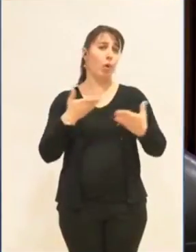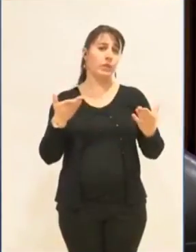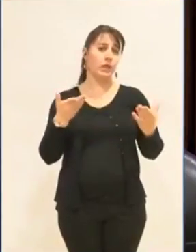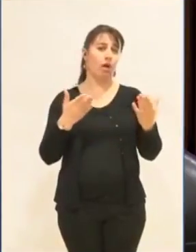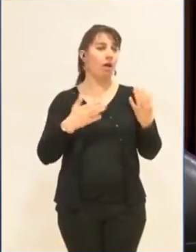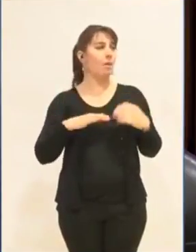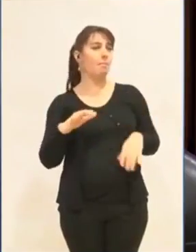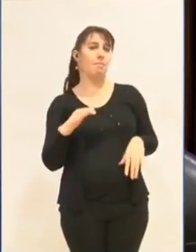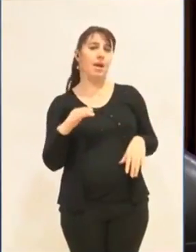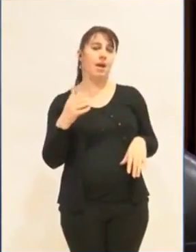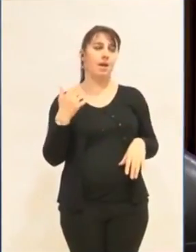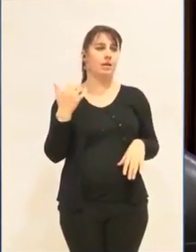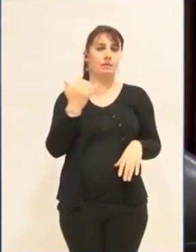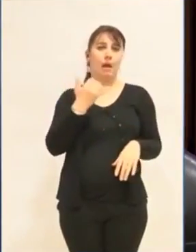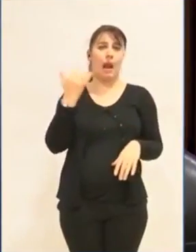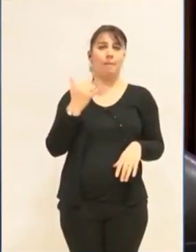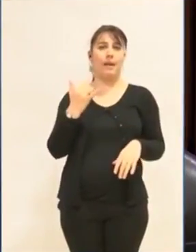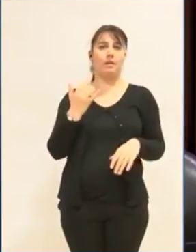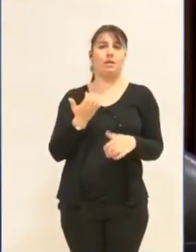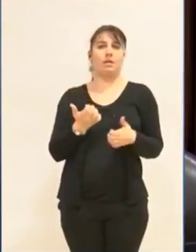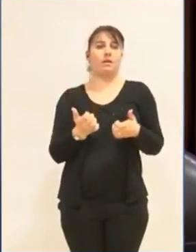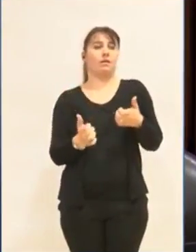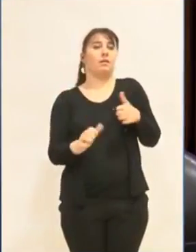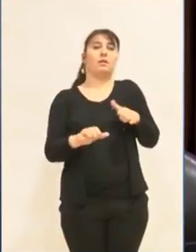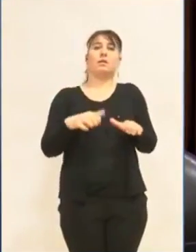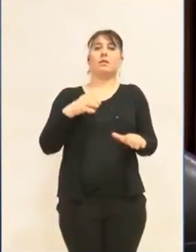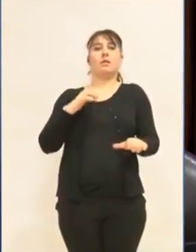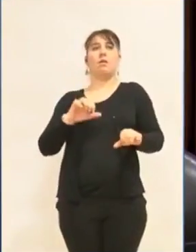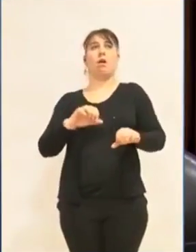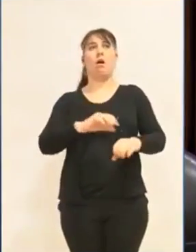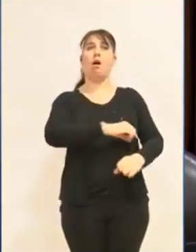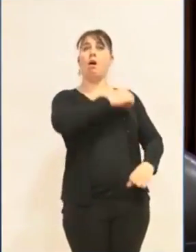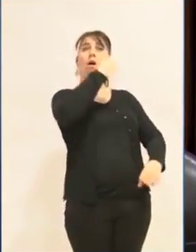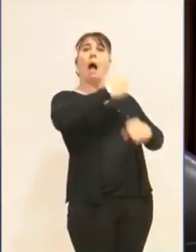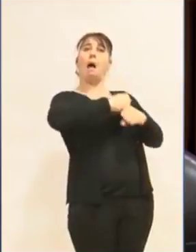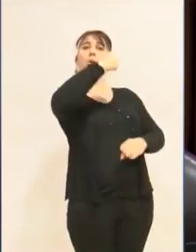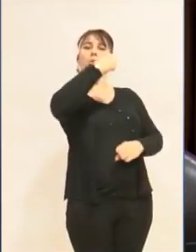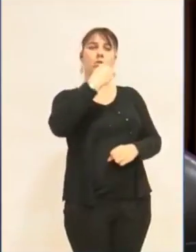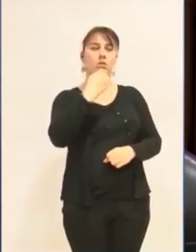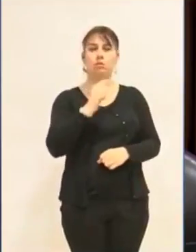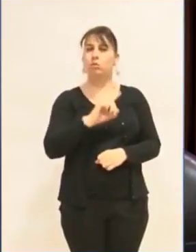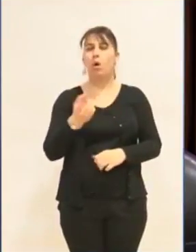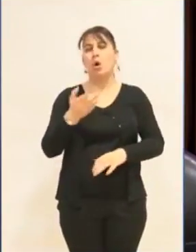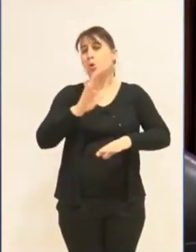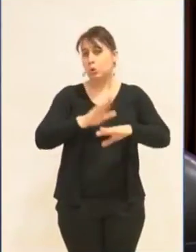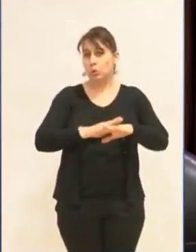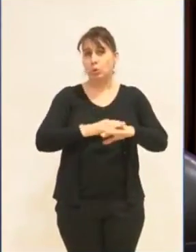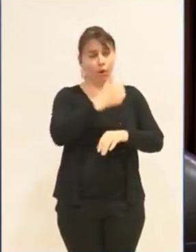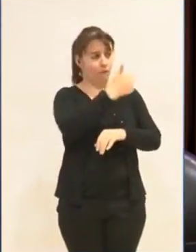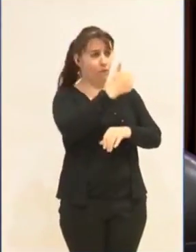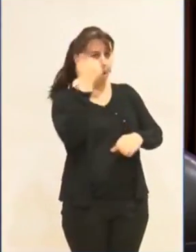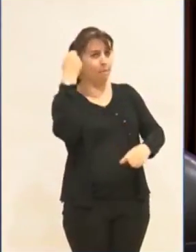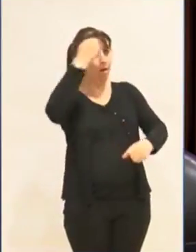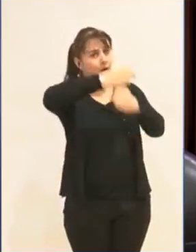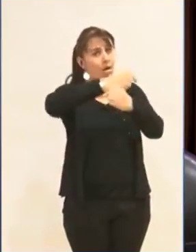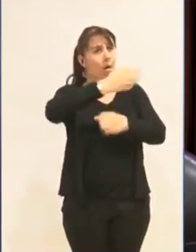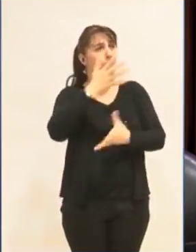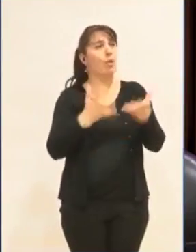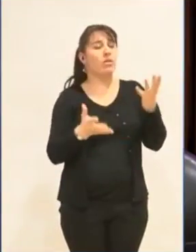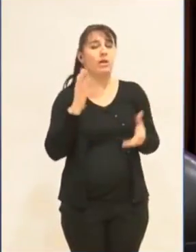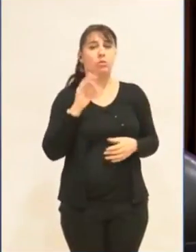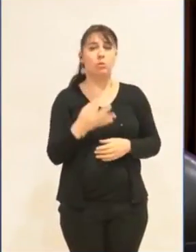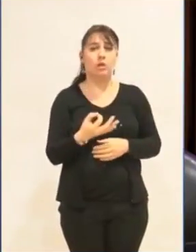masquer derrière une décision qui nous serait imposée, même si dans les faits, elle peut vous l'être à vous plus qu'à